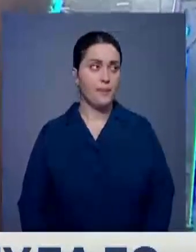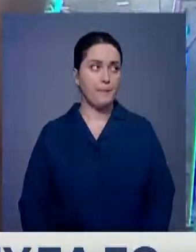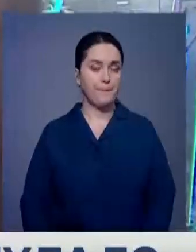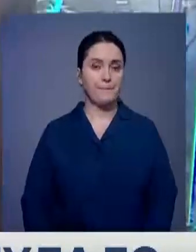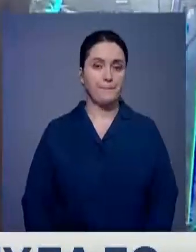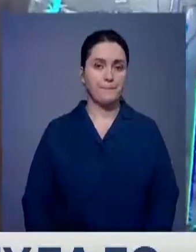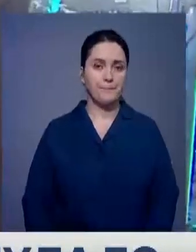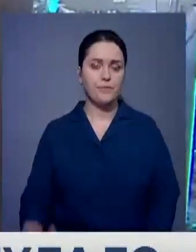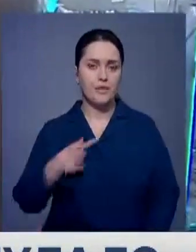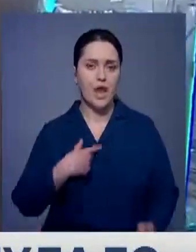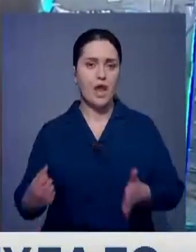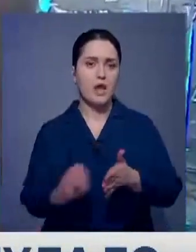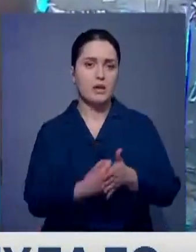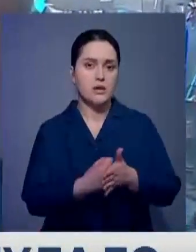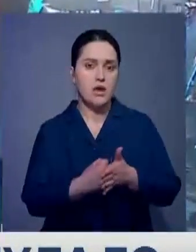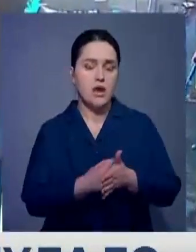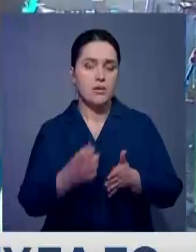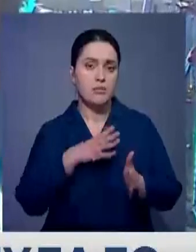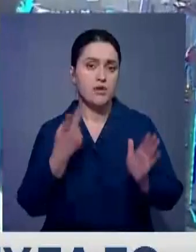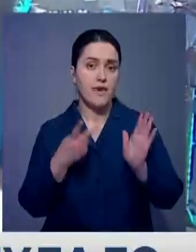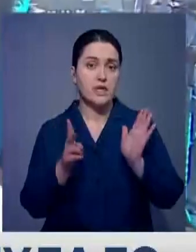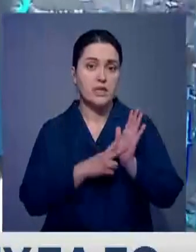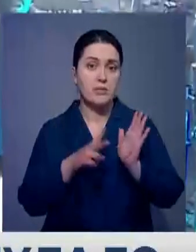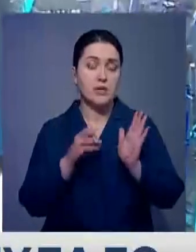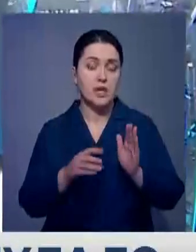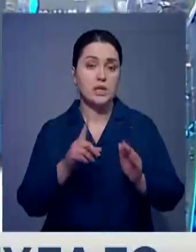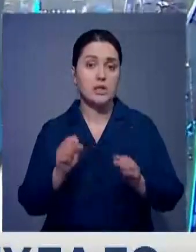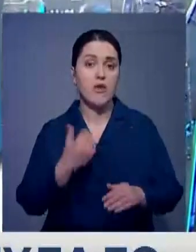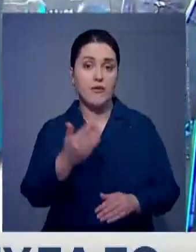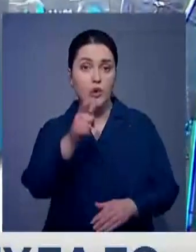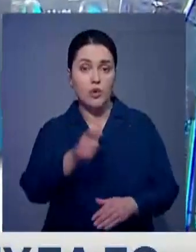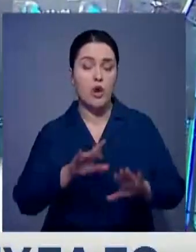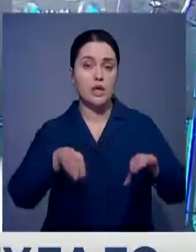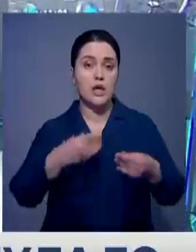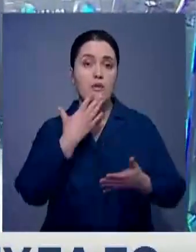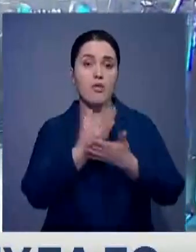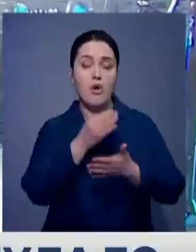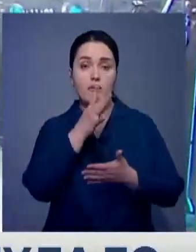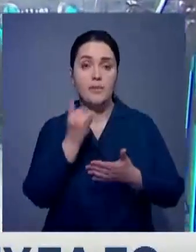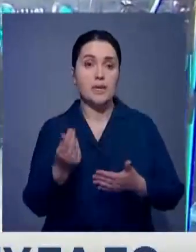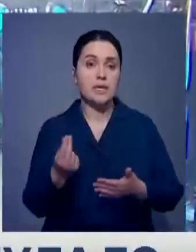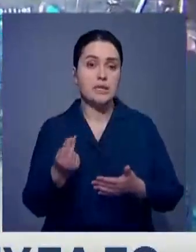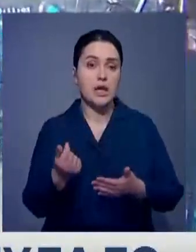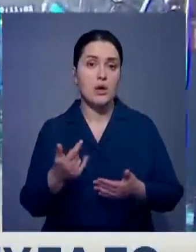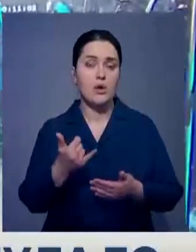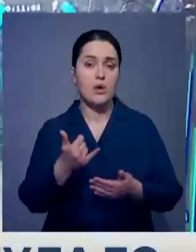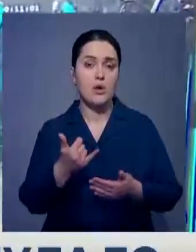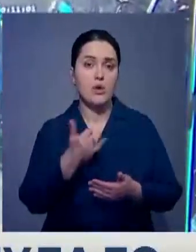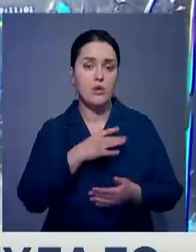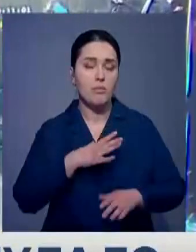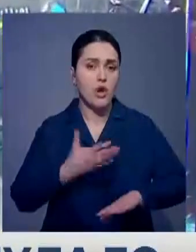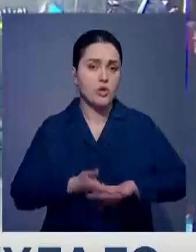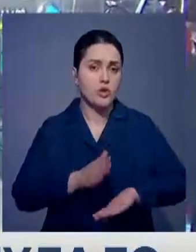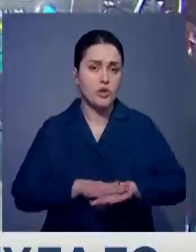То, за что я боролся 27 лет, и то, за что многие тысячи из вас отдали свое время и деньги. Мы столкнулись с истеблишментом,